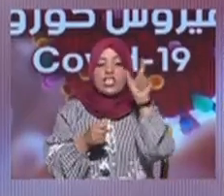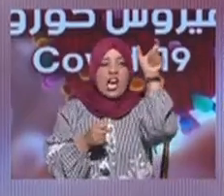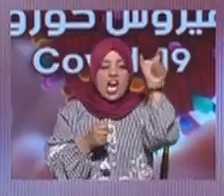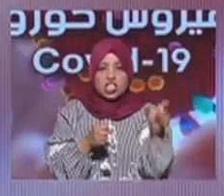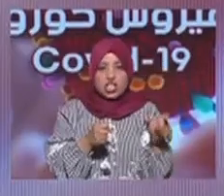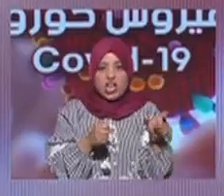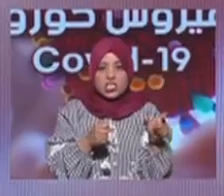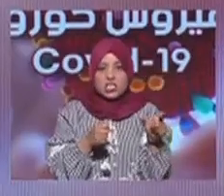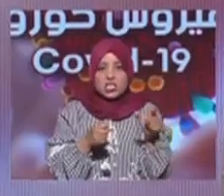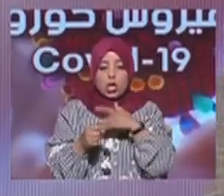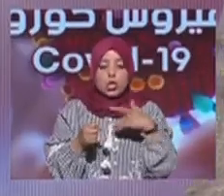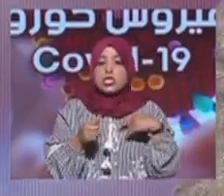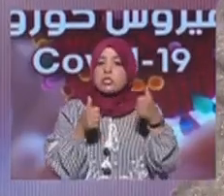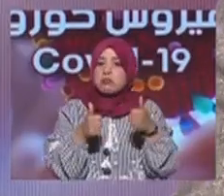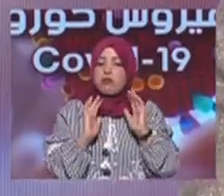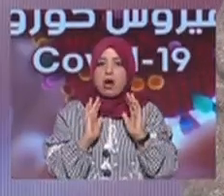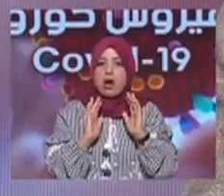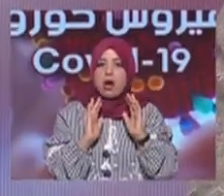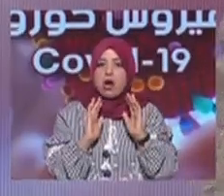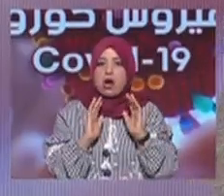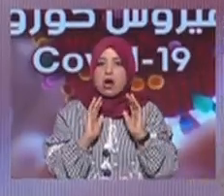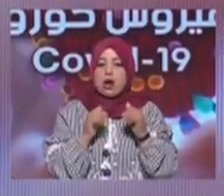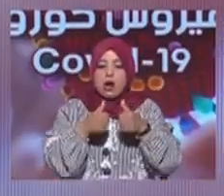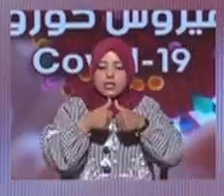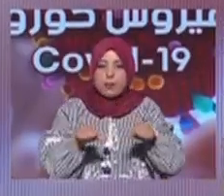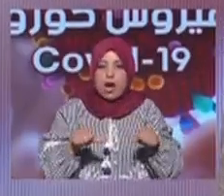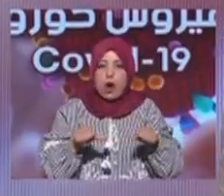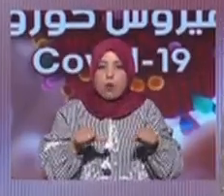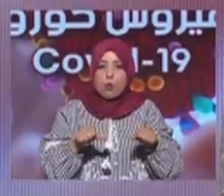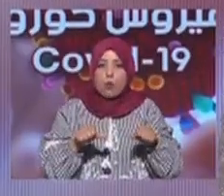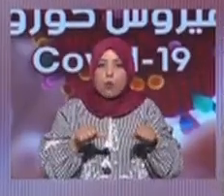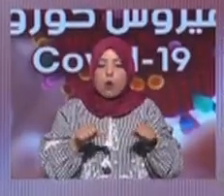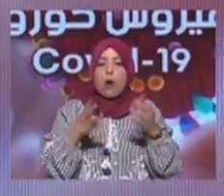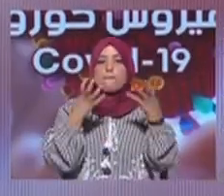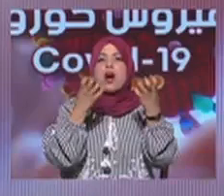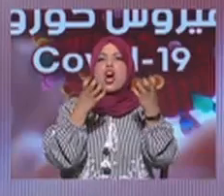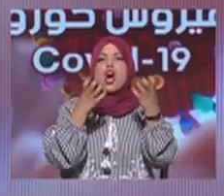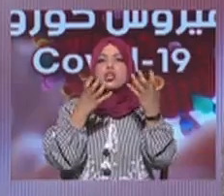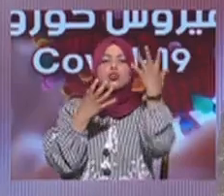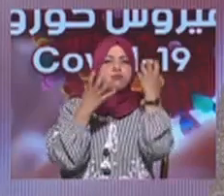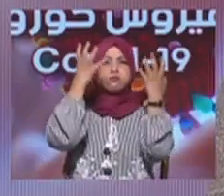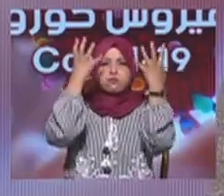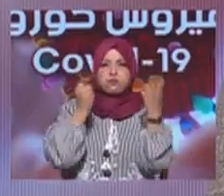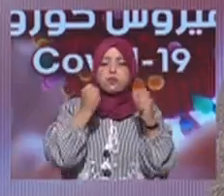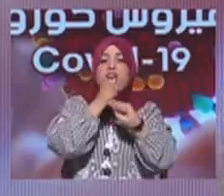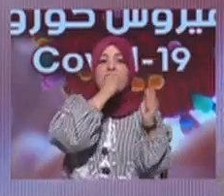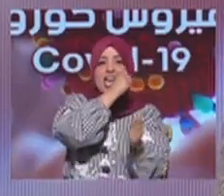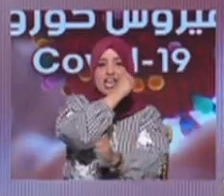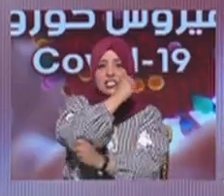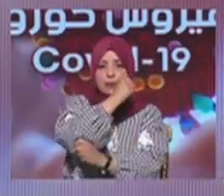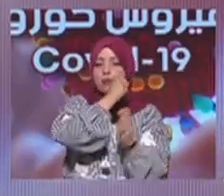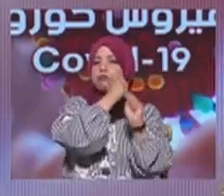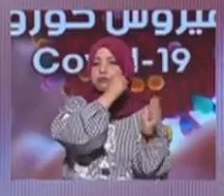للفيروس يجم يقعد عدة أسابيع وهما حاملين ليه. وهذايا اللي احنا من الاول كنا